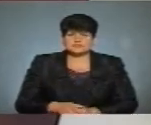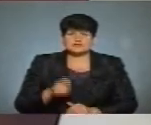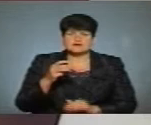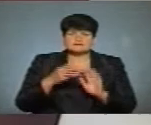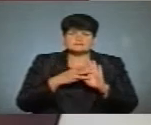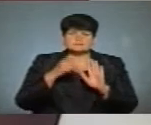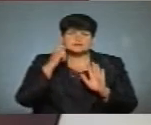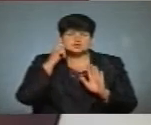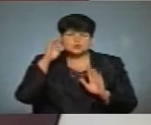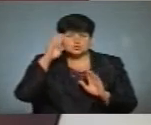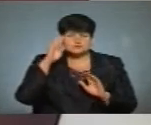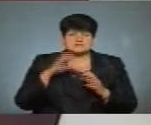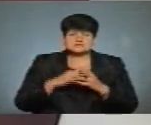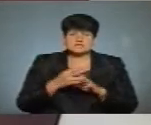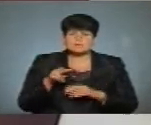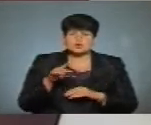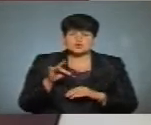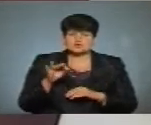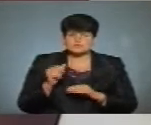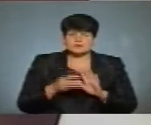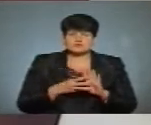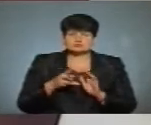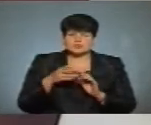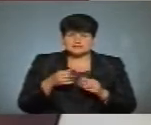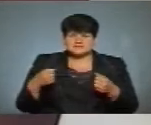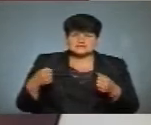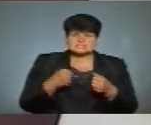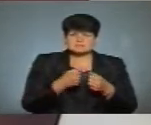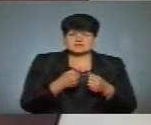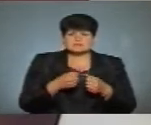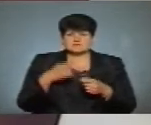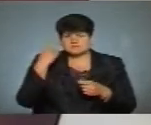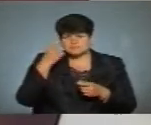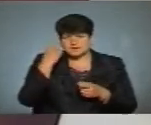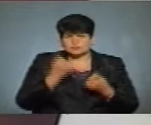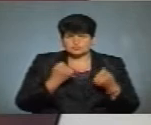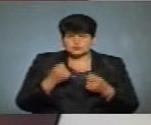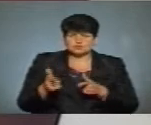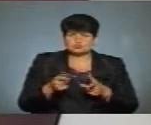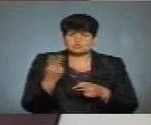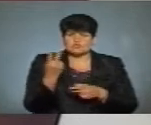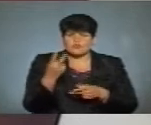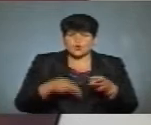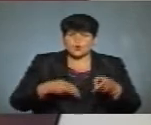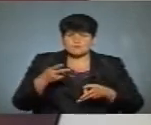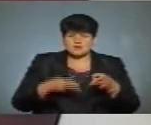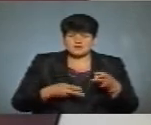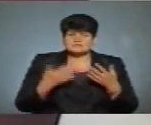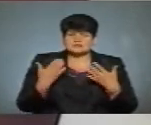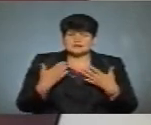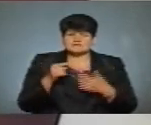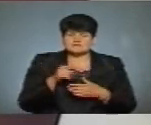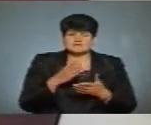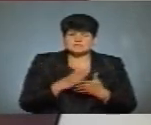Восьмирічного хлопця, якого в селі Прошова 8 липня збив нетверезий водій, готують до двох операцій. Він в ортопедичному відділенні дитячої обласної